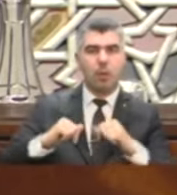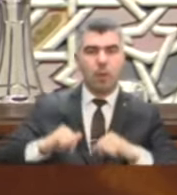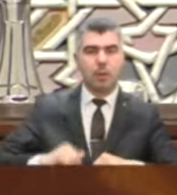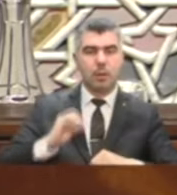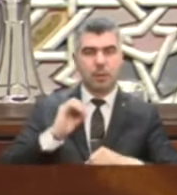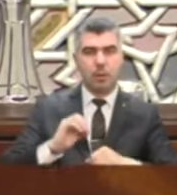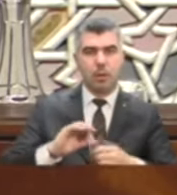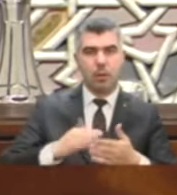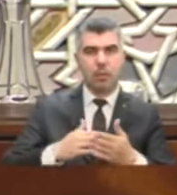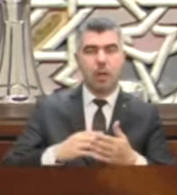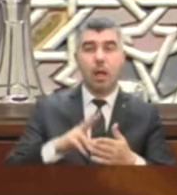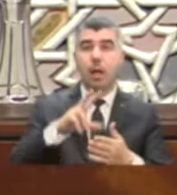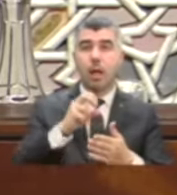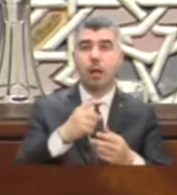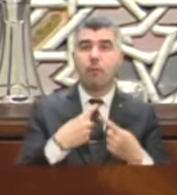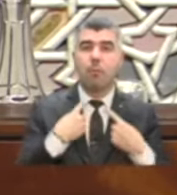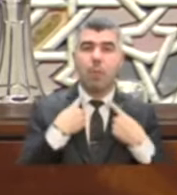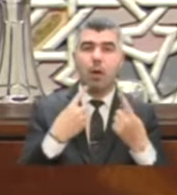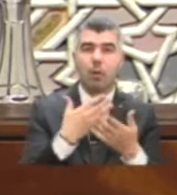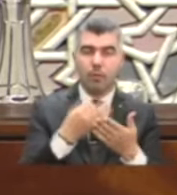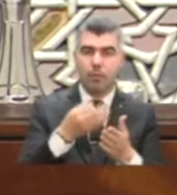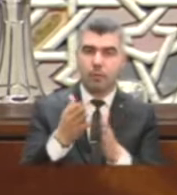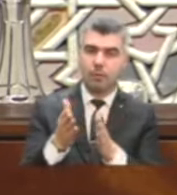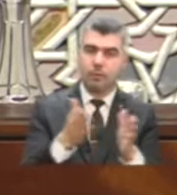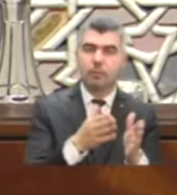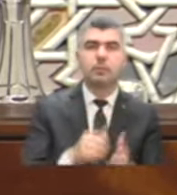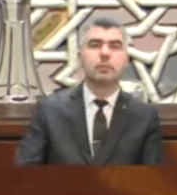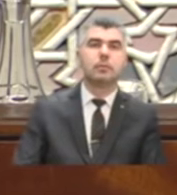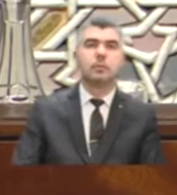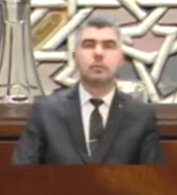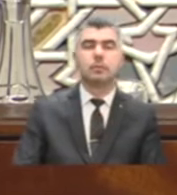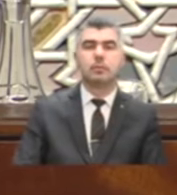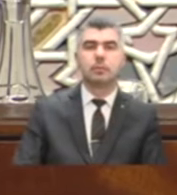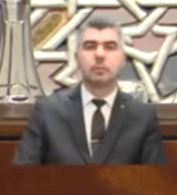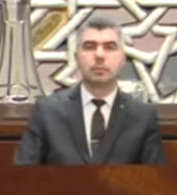المغرب يتعرف بالمفهوم ديال الصناعه. شكرا سيد الوزير.